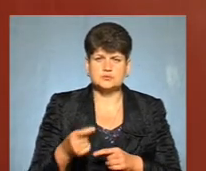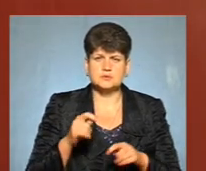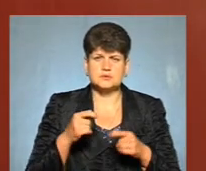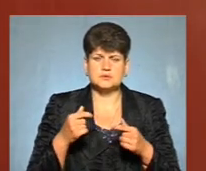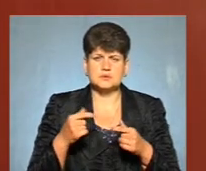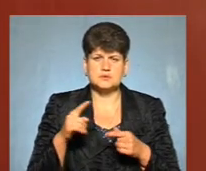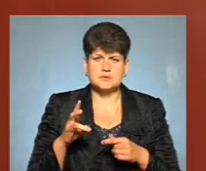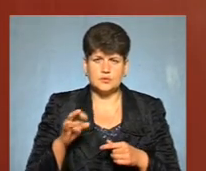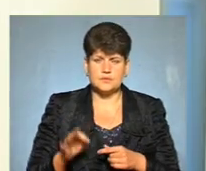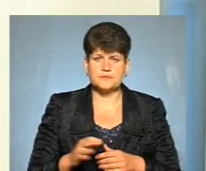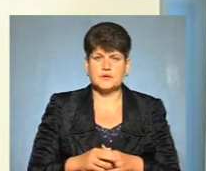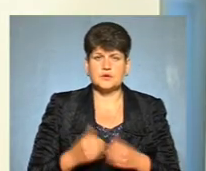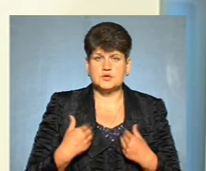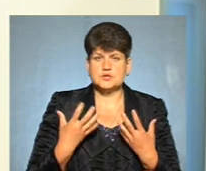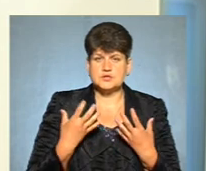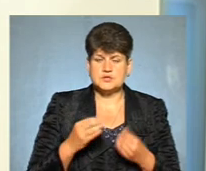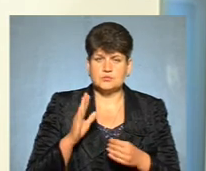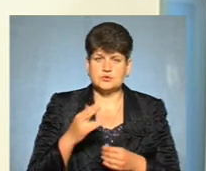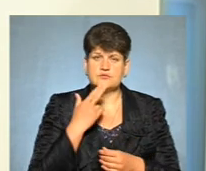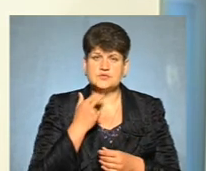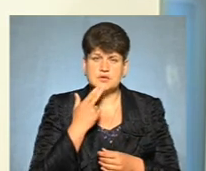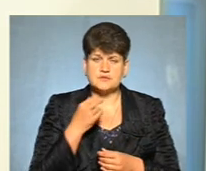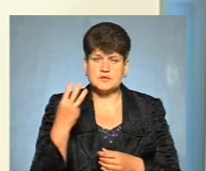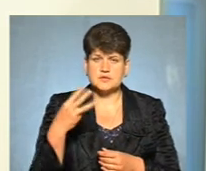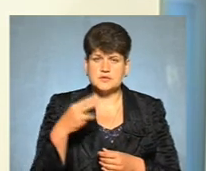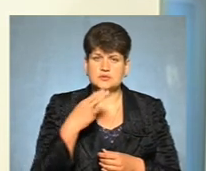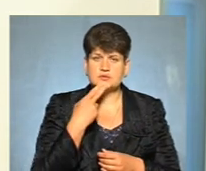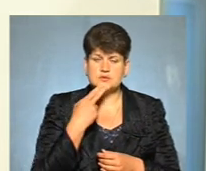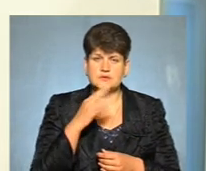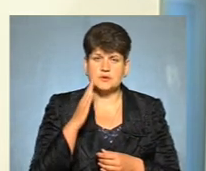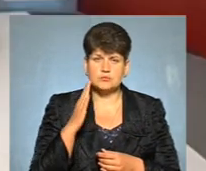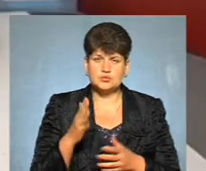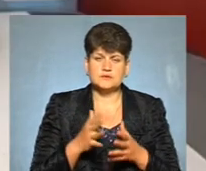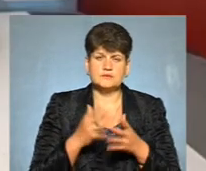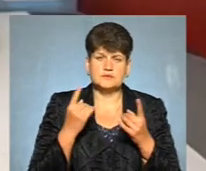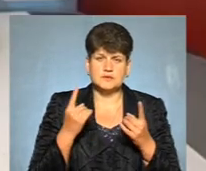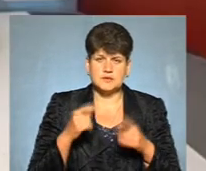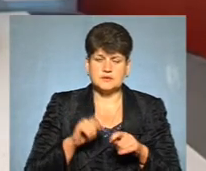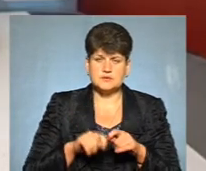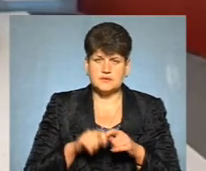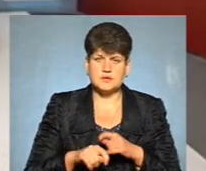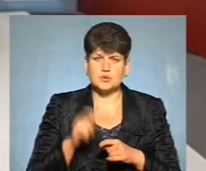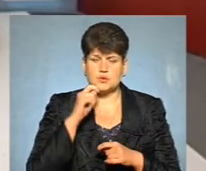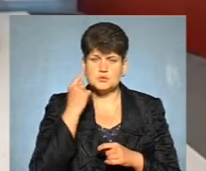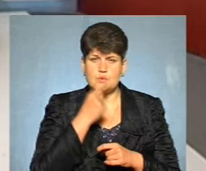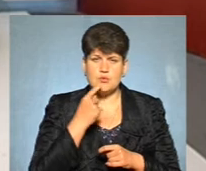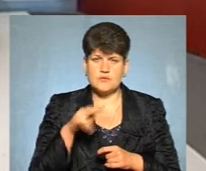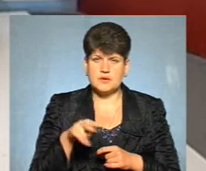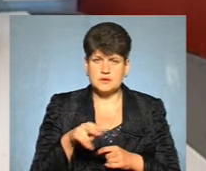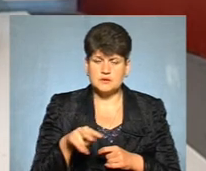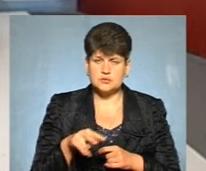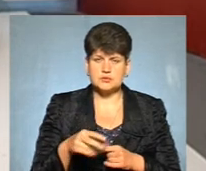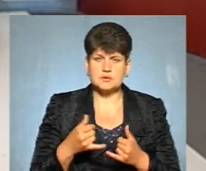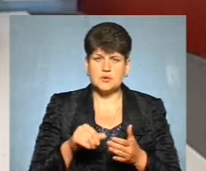предметів? В нас ще буде в червні одне тестування, 30 червня, найбільше тестування з української мови і літератури.